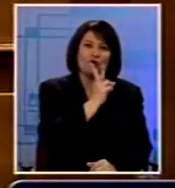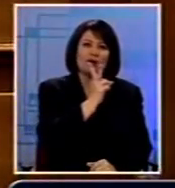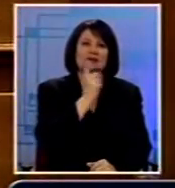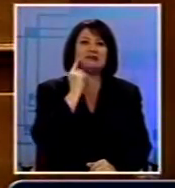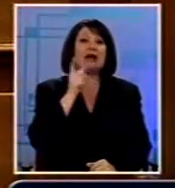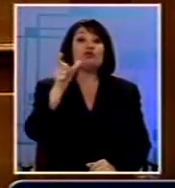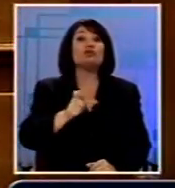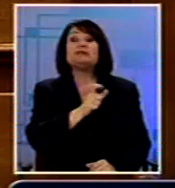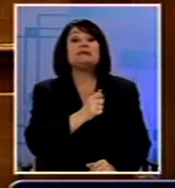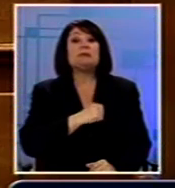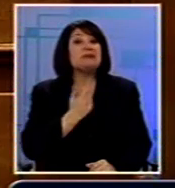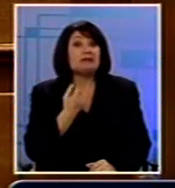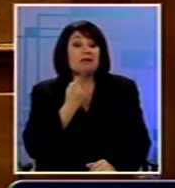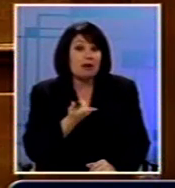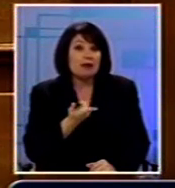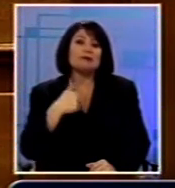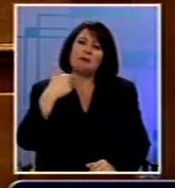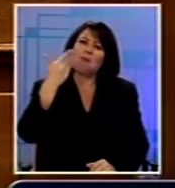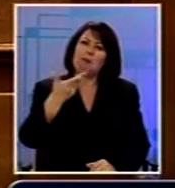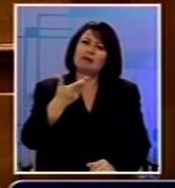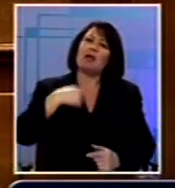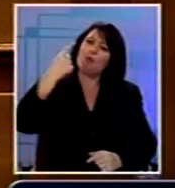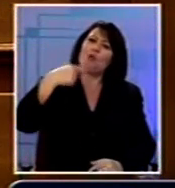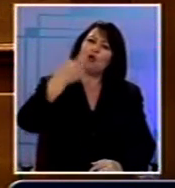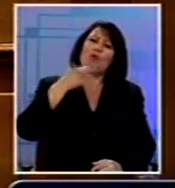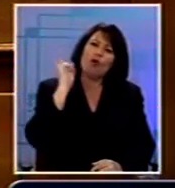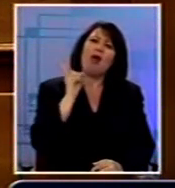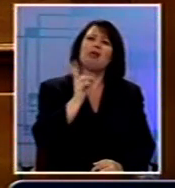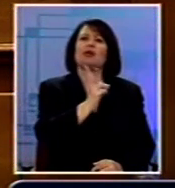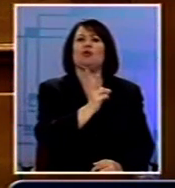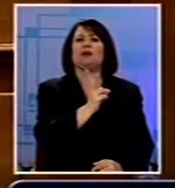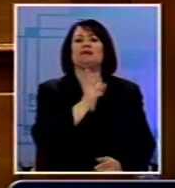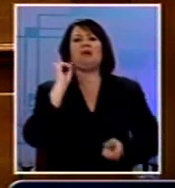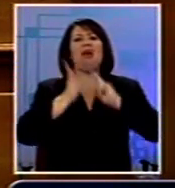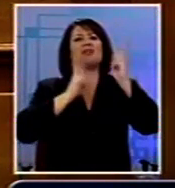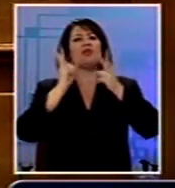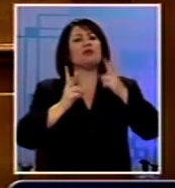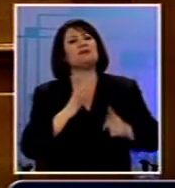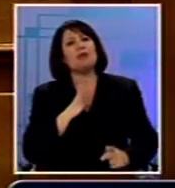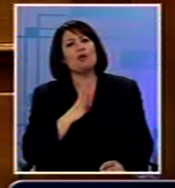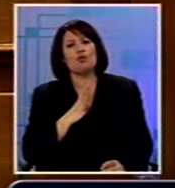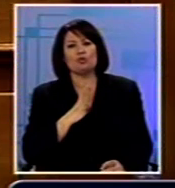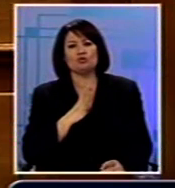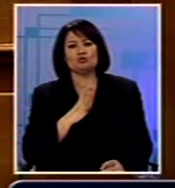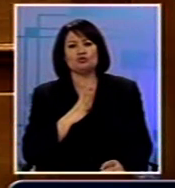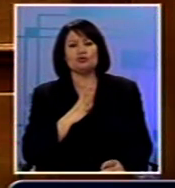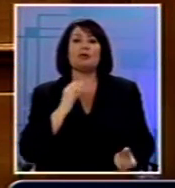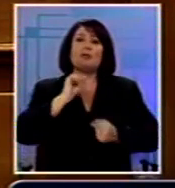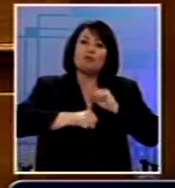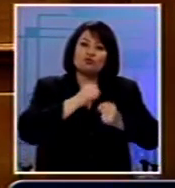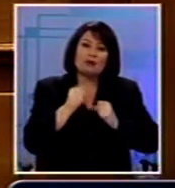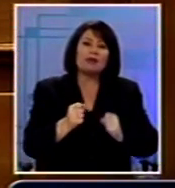Ενοχοποιείτε τις απόψεις του. Και μετά προχωράτε στον επόμενο. Κατηγορείτε ανθρώπους. Προσπαθείτε